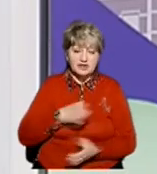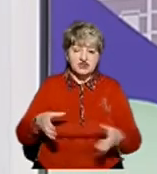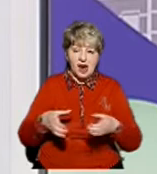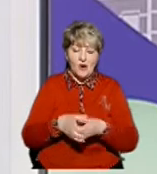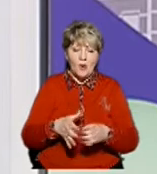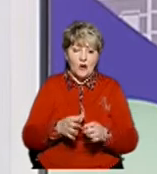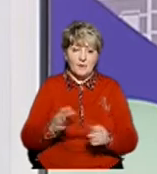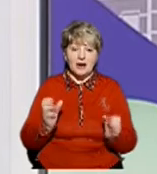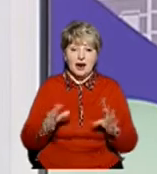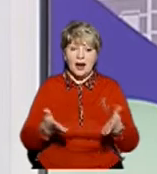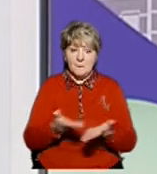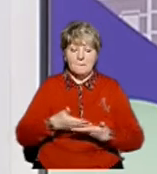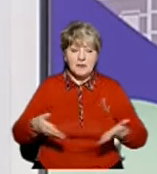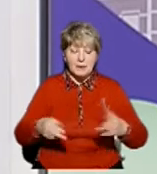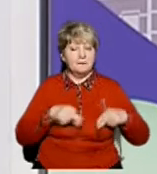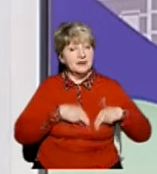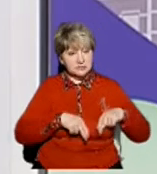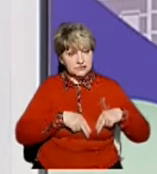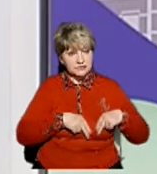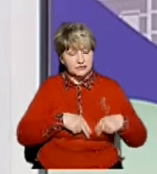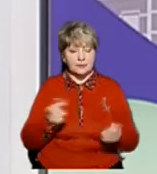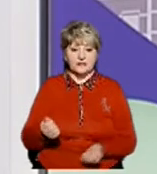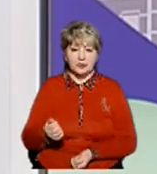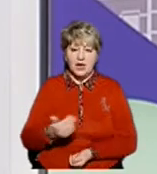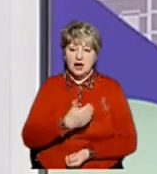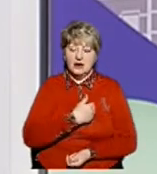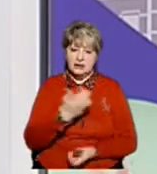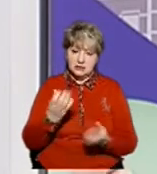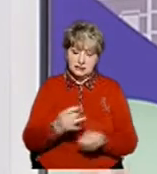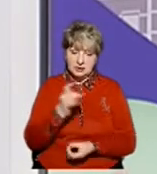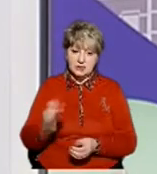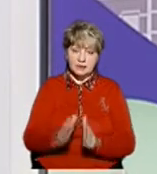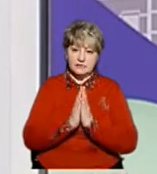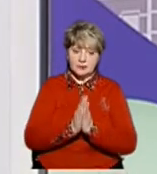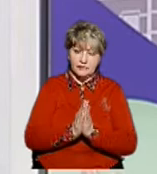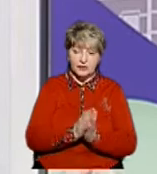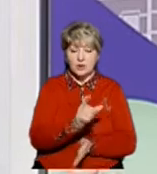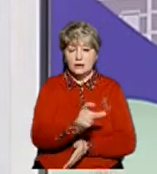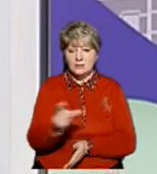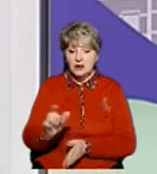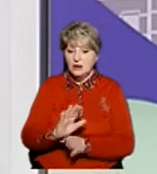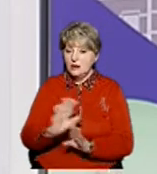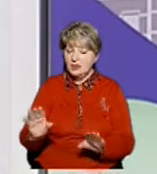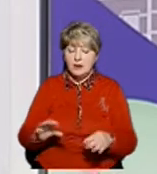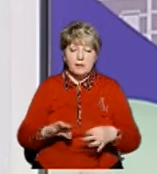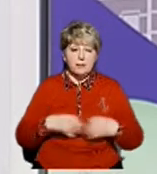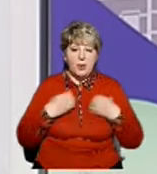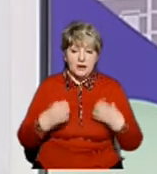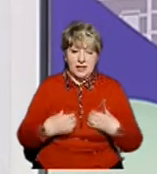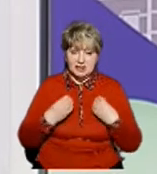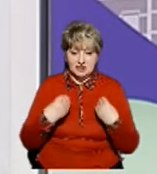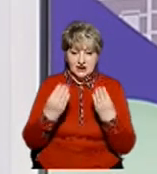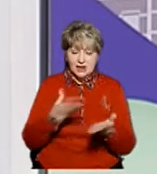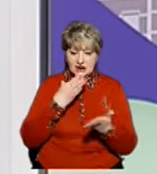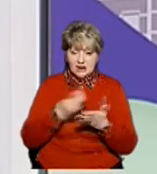ми працюємо. І хотіла б все-таки ще раз попросити людей не боятися надавати своє